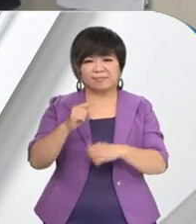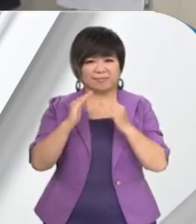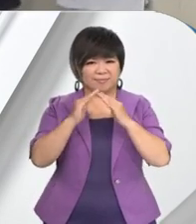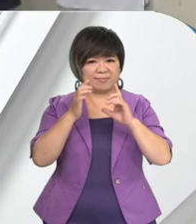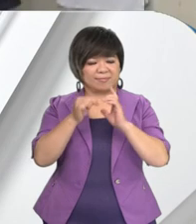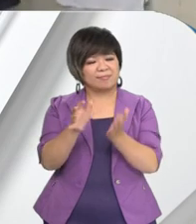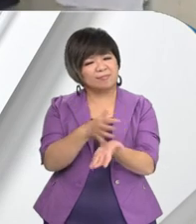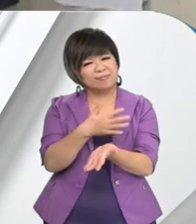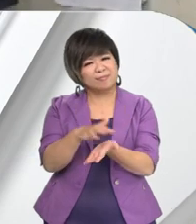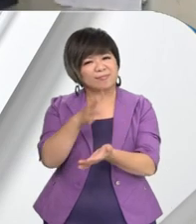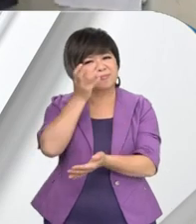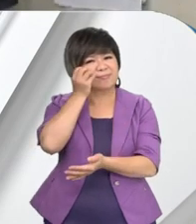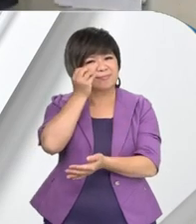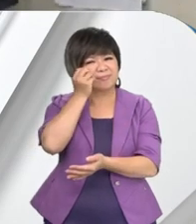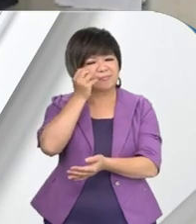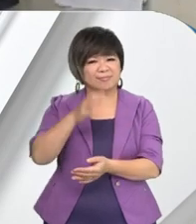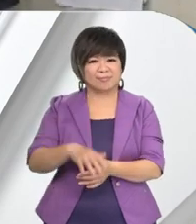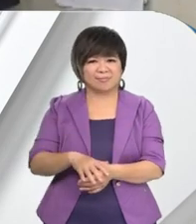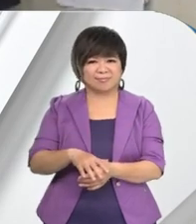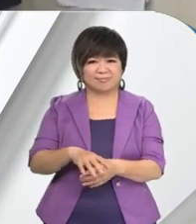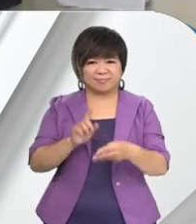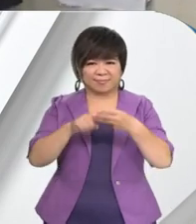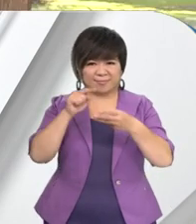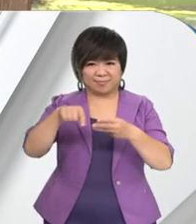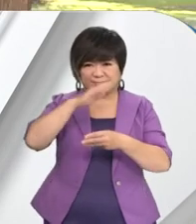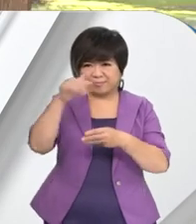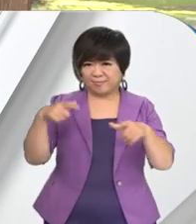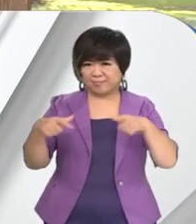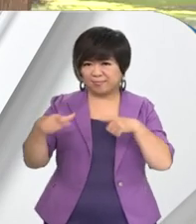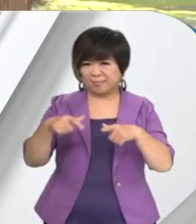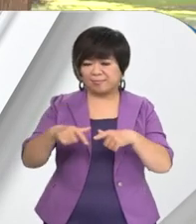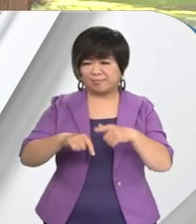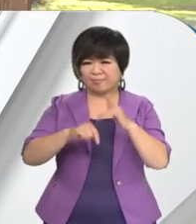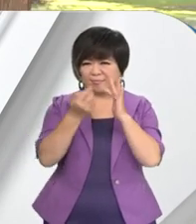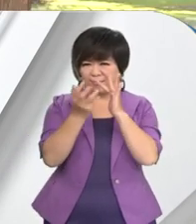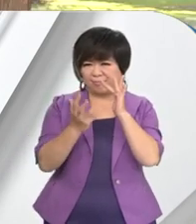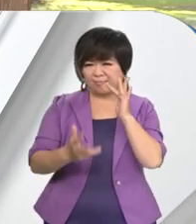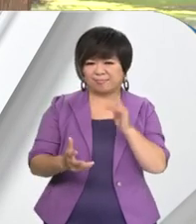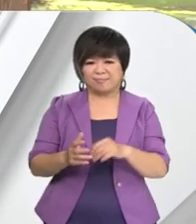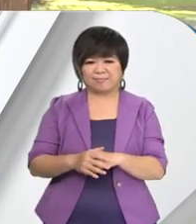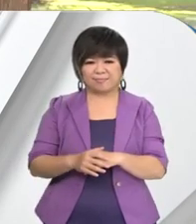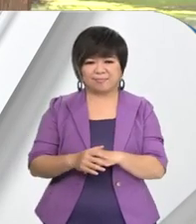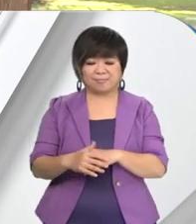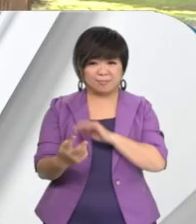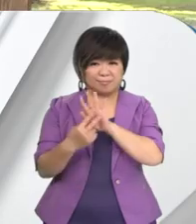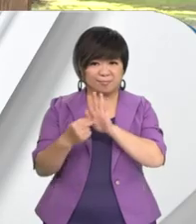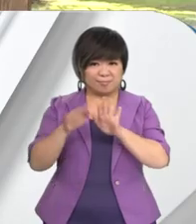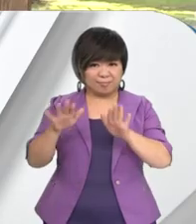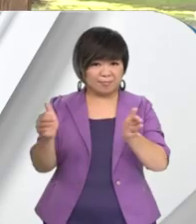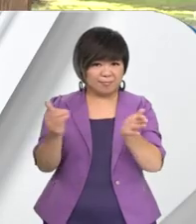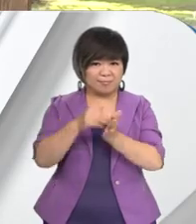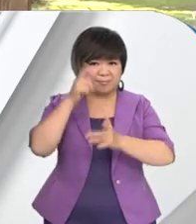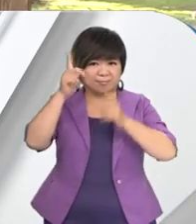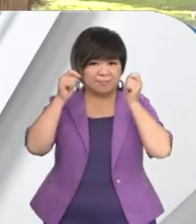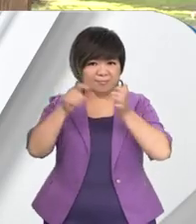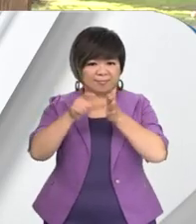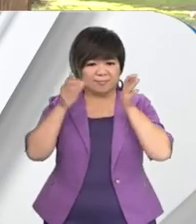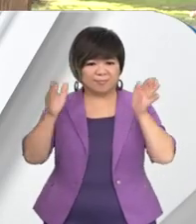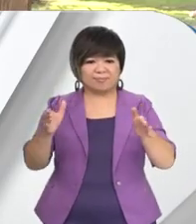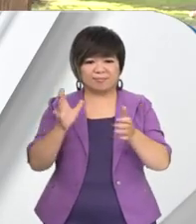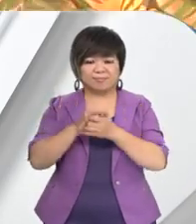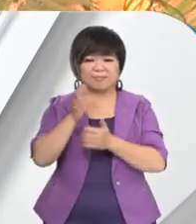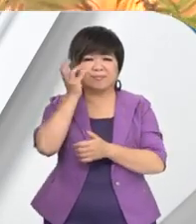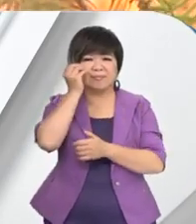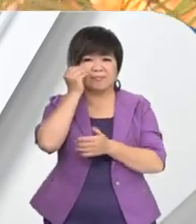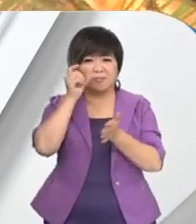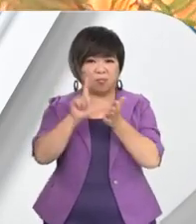候呢，来参观我们的玉山公园的落羽松。 冬天的李总讲，你买到秋日过年的餐休，咸阳